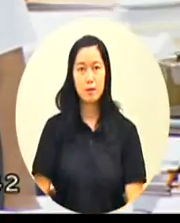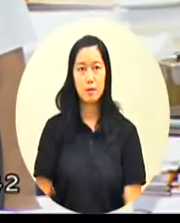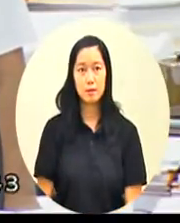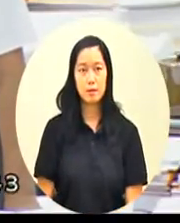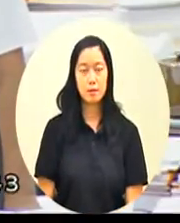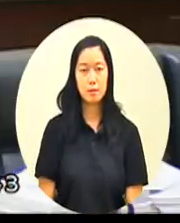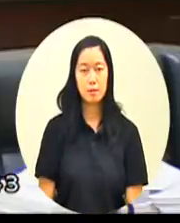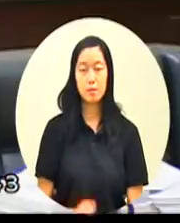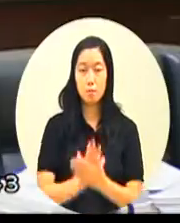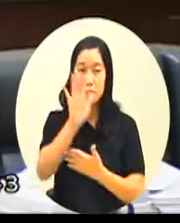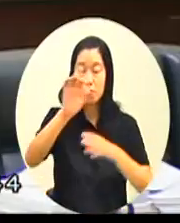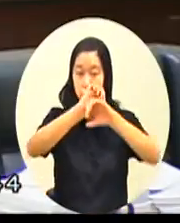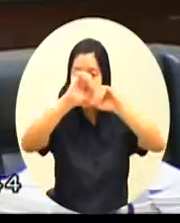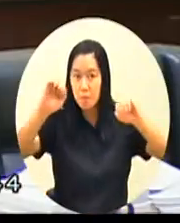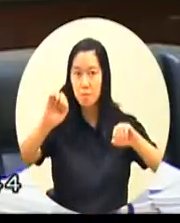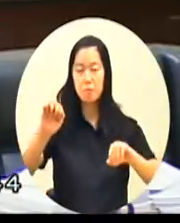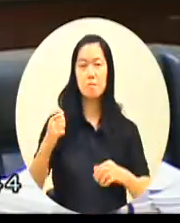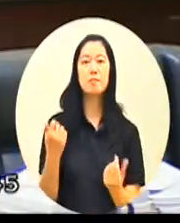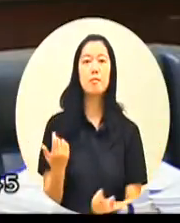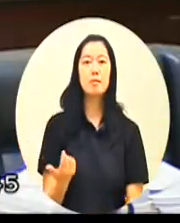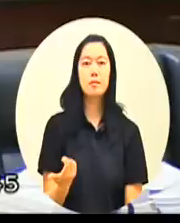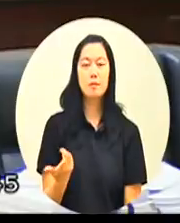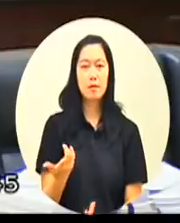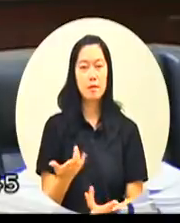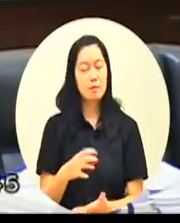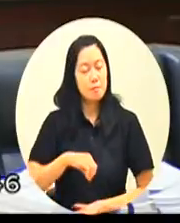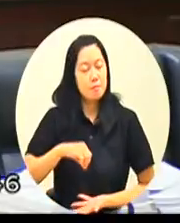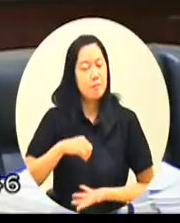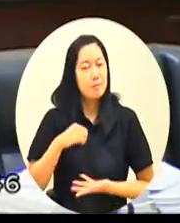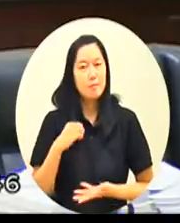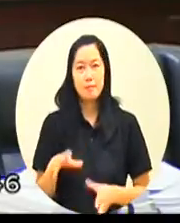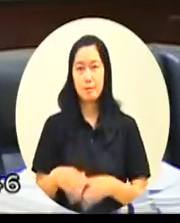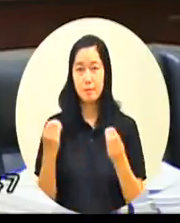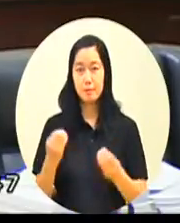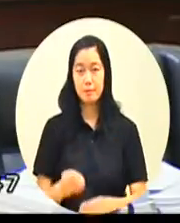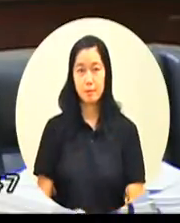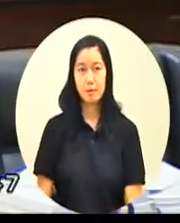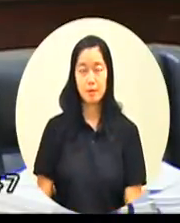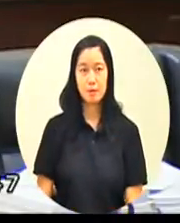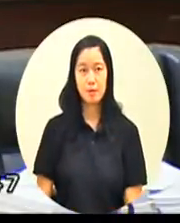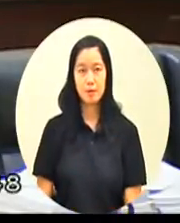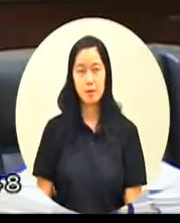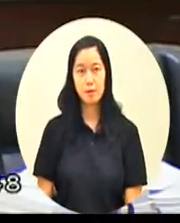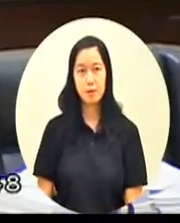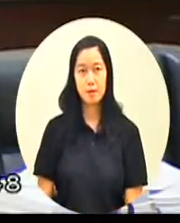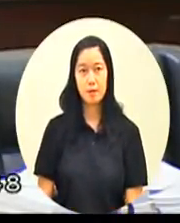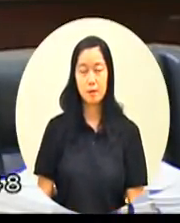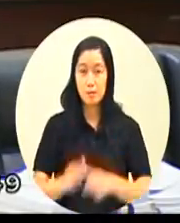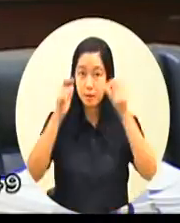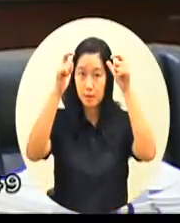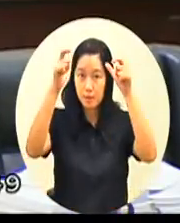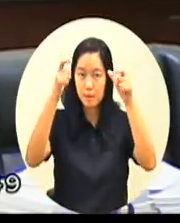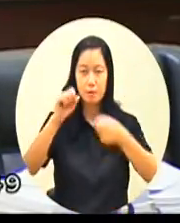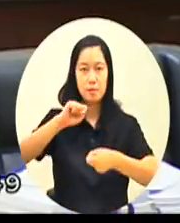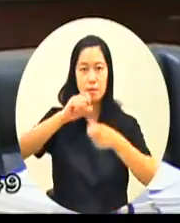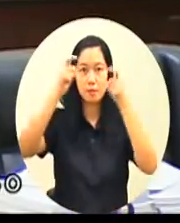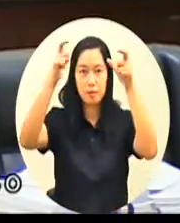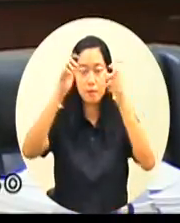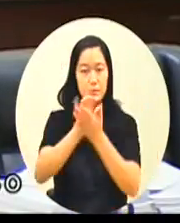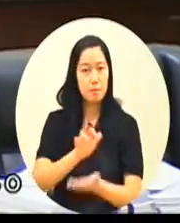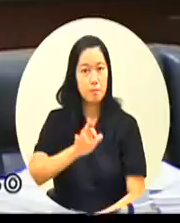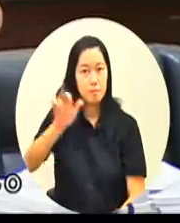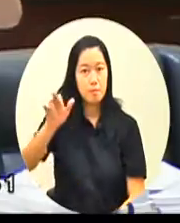实后来大家好像也多虑了，不过又多来一个叫做高雄航空货运园区。